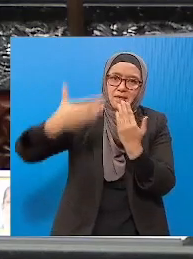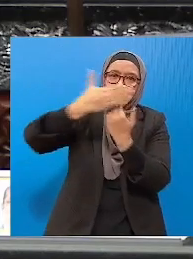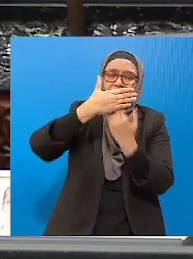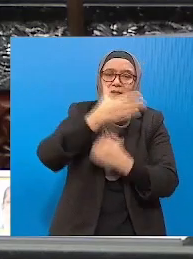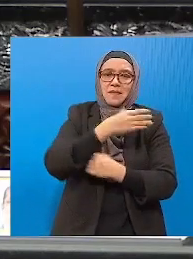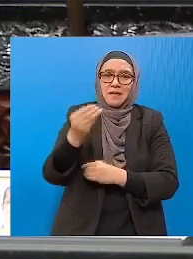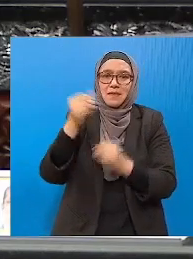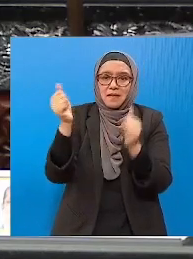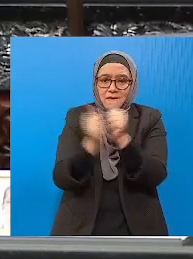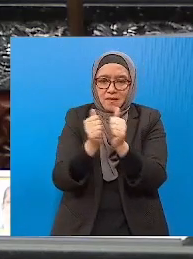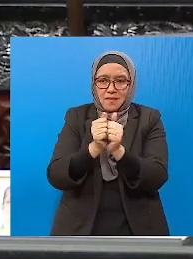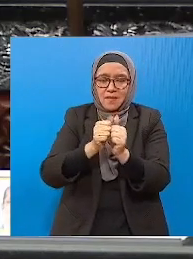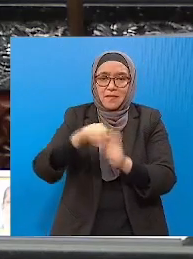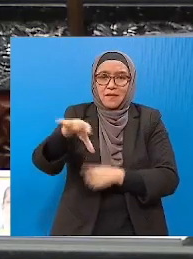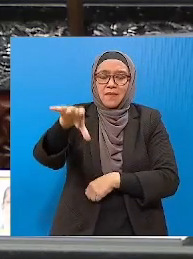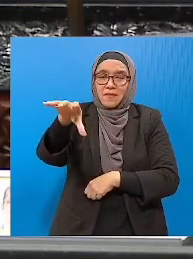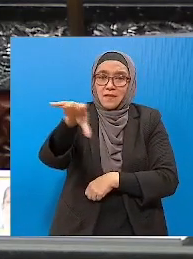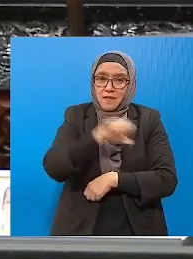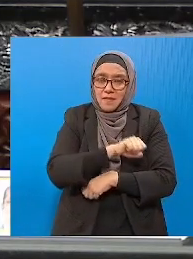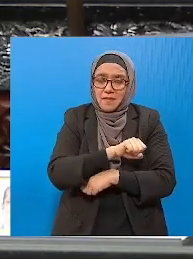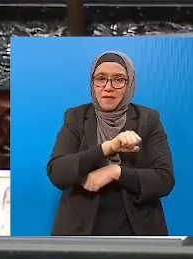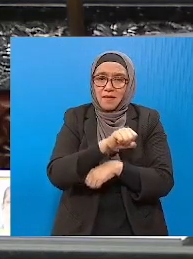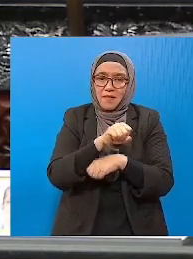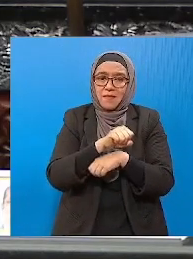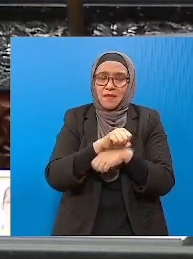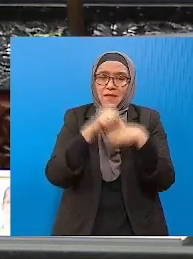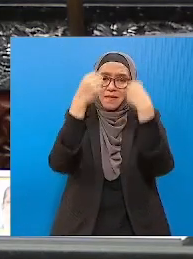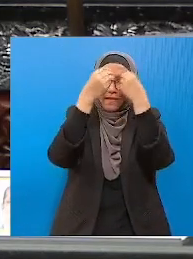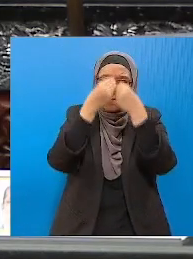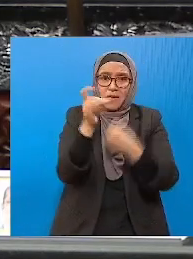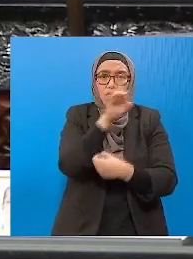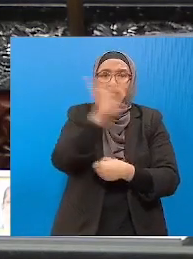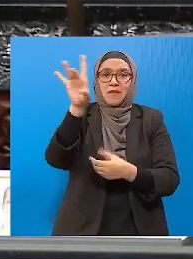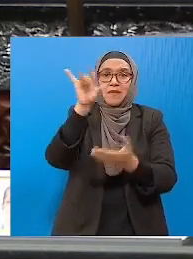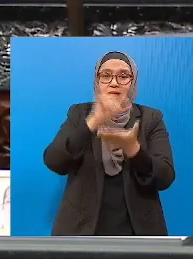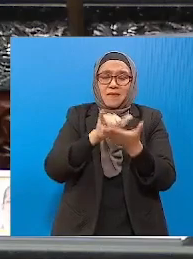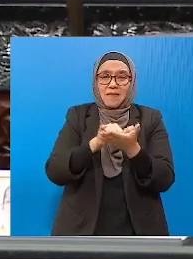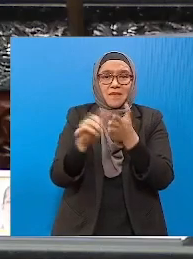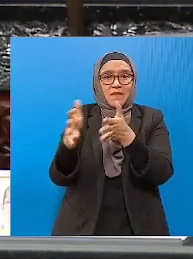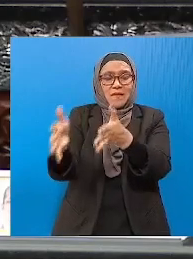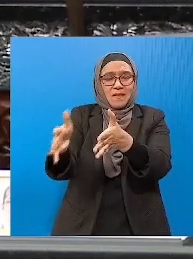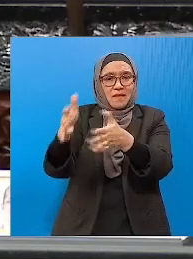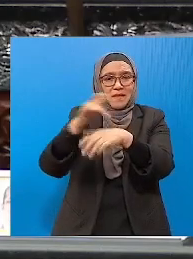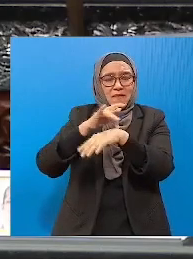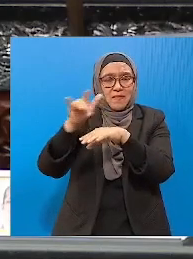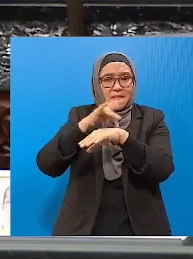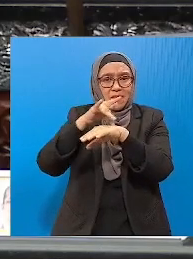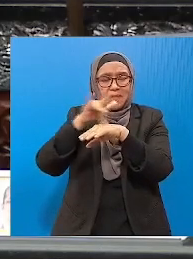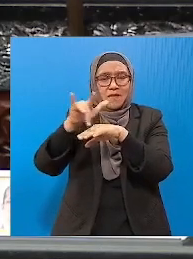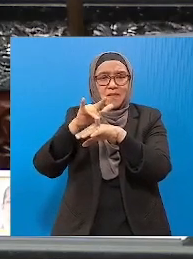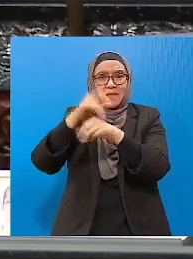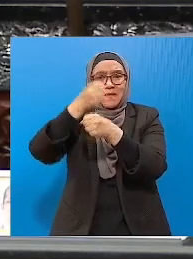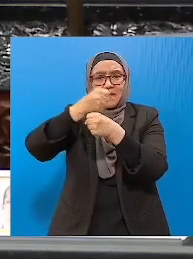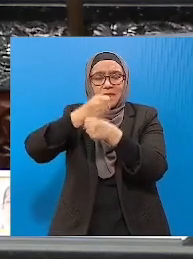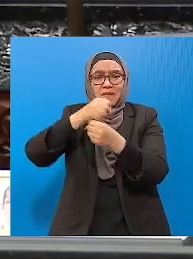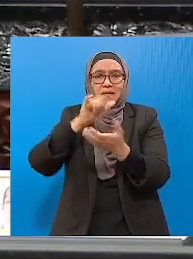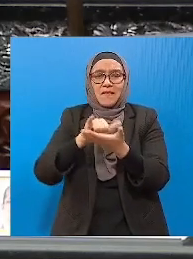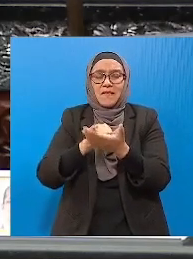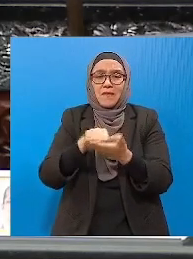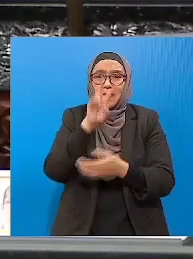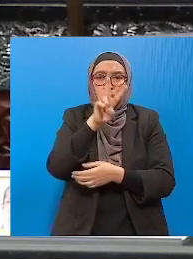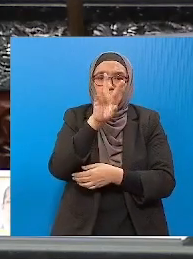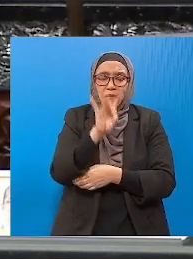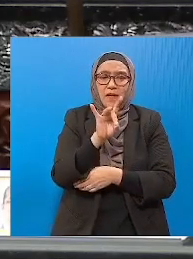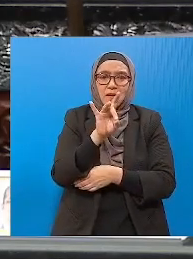pengambilan dengan mengambil kira pengambilan one of tersebut bagi kekosongan Duo 862 akan